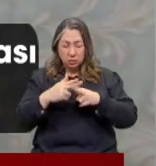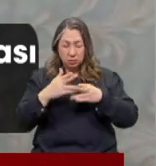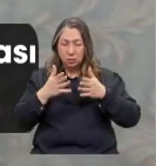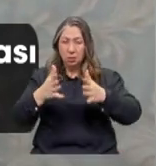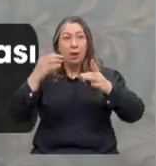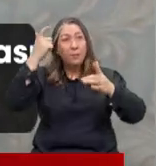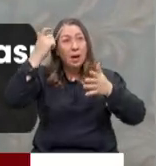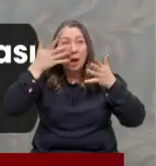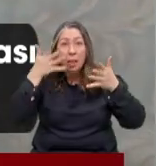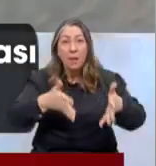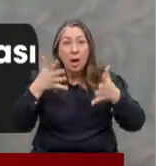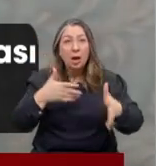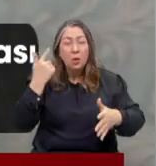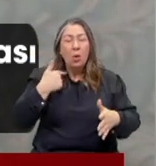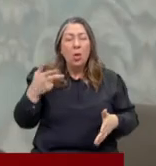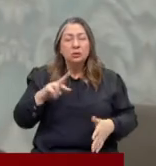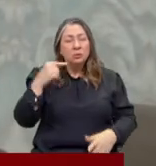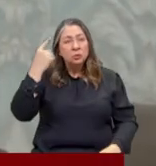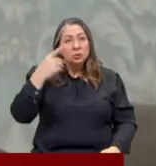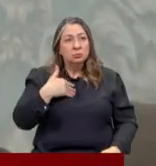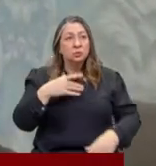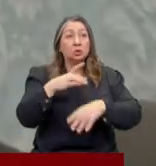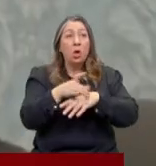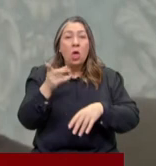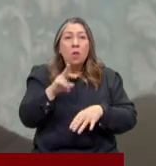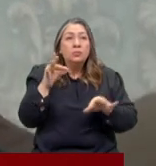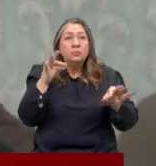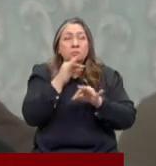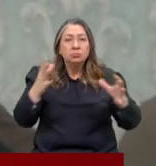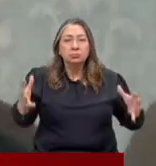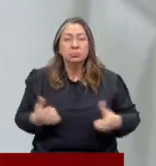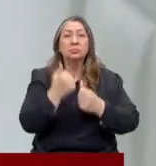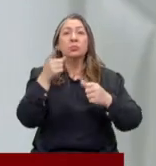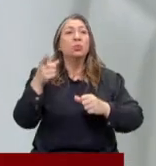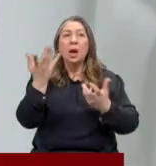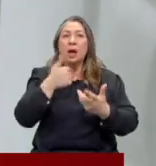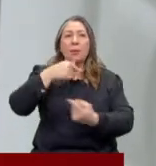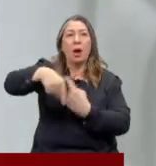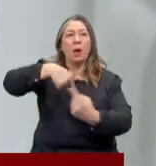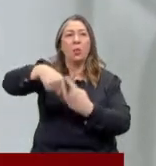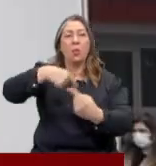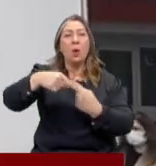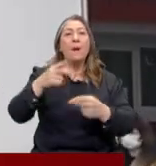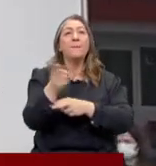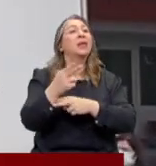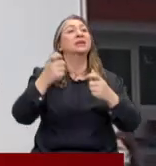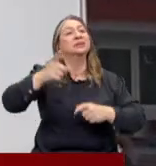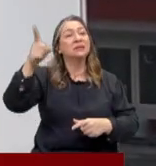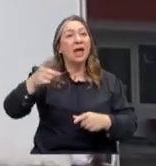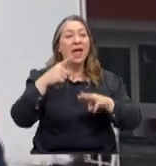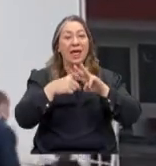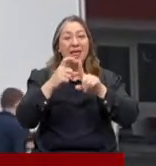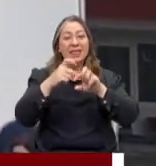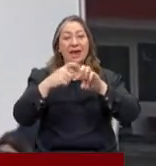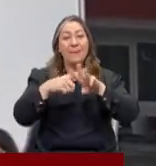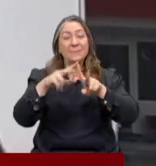Beyin kanaması geçirdiğimi düşündüm. Ölebileceğimi düşündüm. Doktorun ölümden dönmesine sebep olan saldırgan hala aranıyor. Balıkesir'de ise Edremit